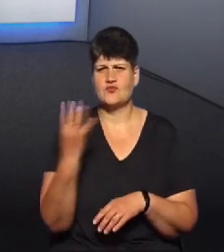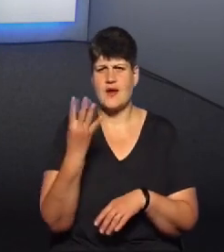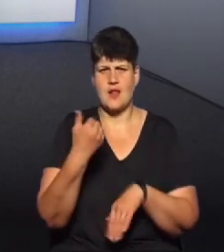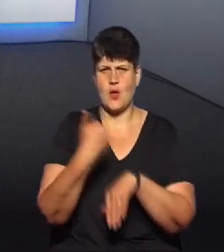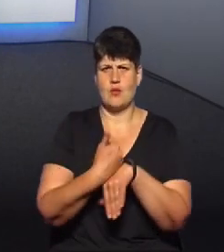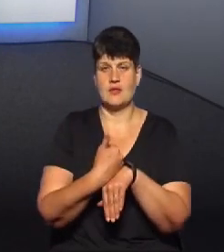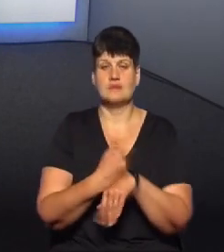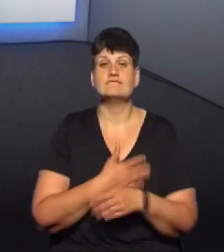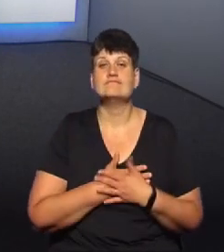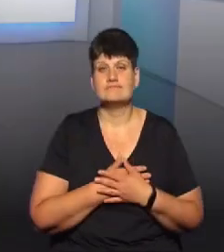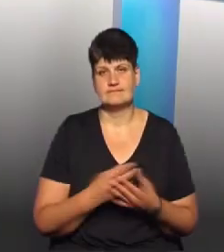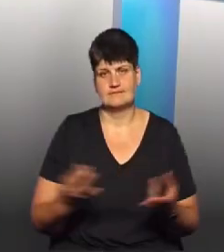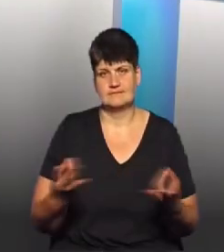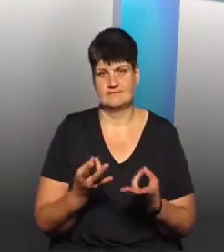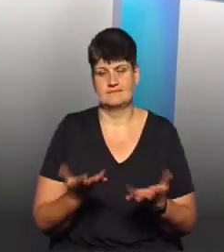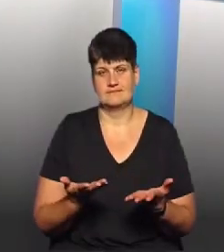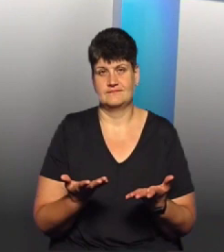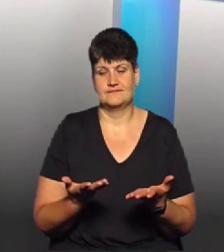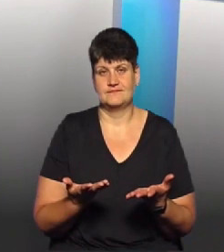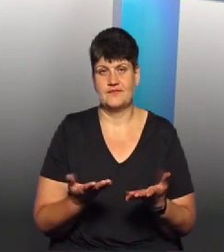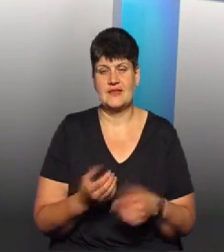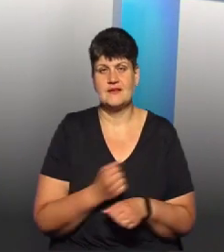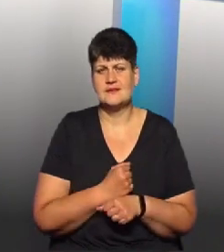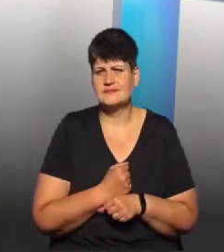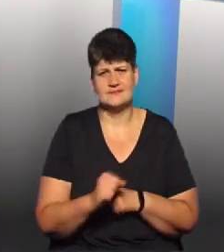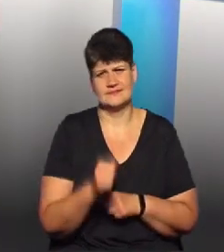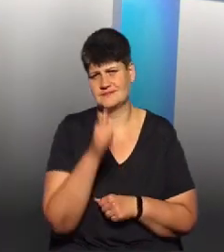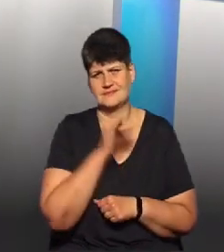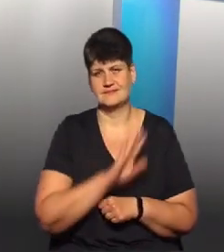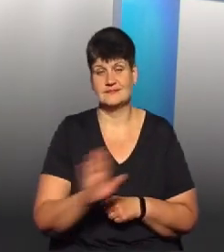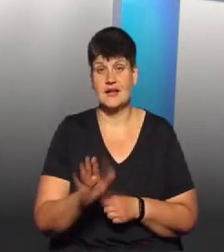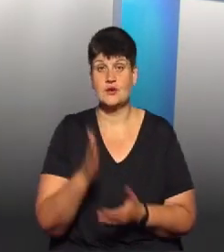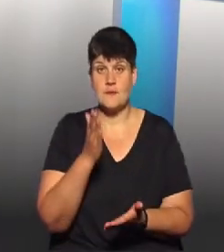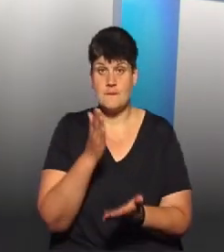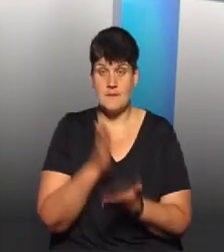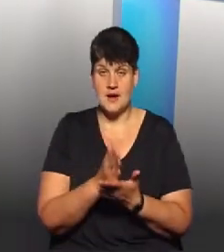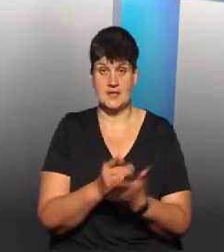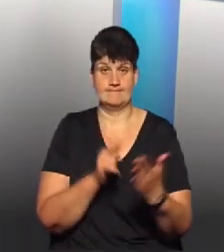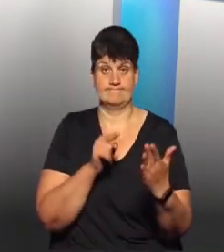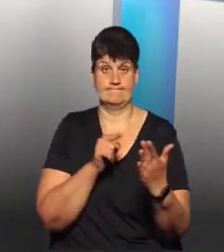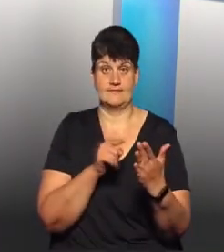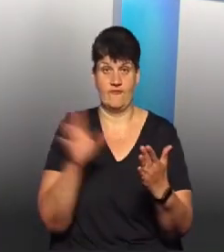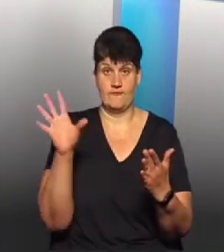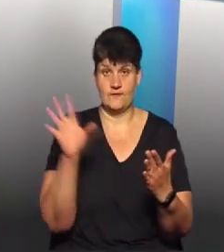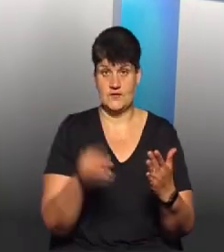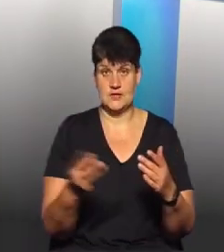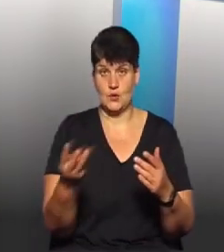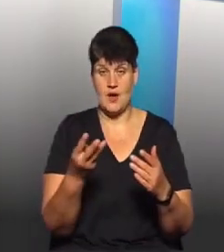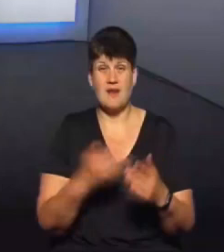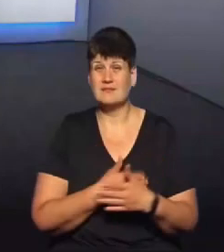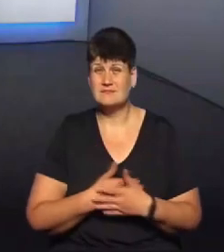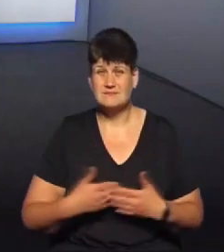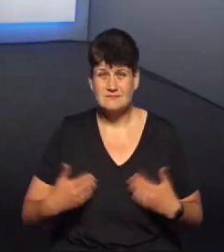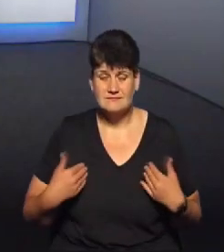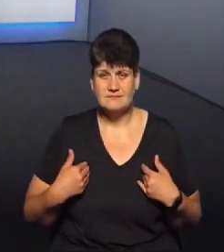любила. Тому що якась насильно мил не будеш. Якщо ти маєш ці всі задатки, але ти не хочеш того, не реалізовуєш, то